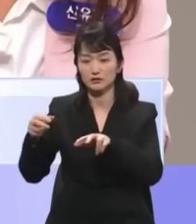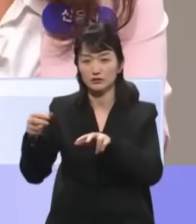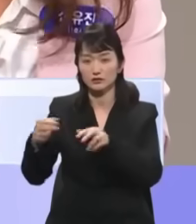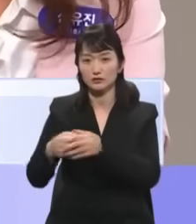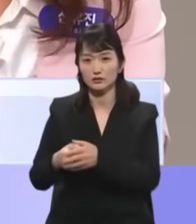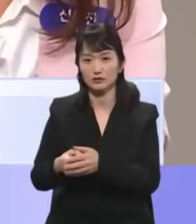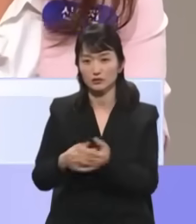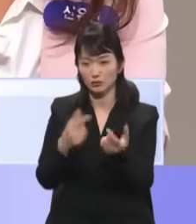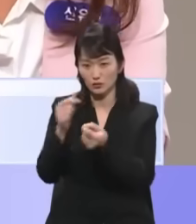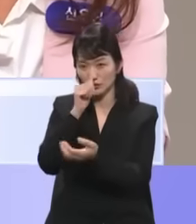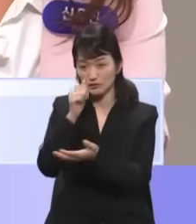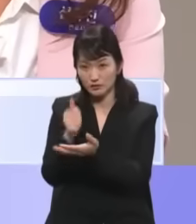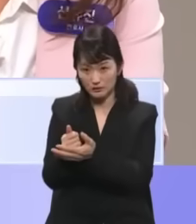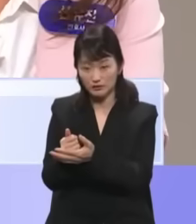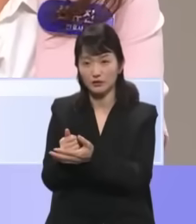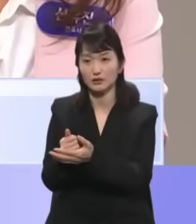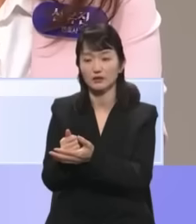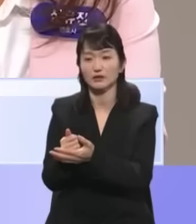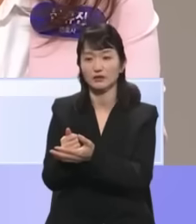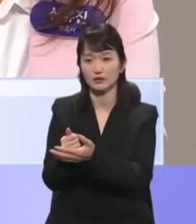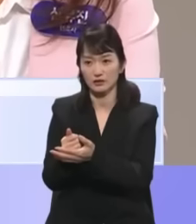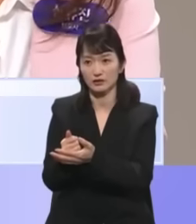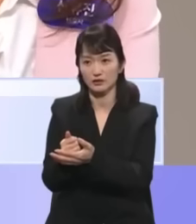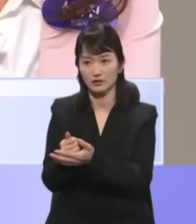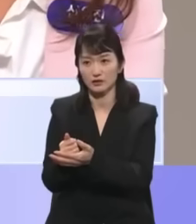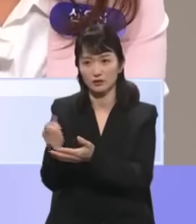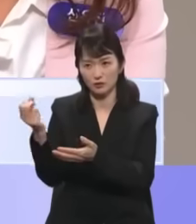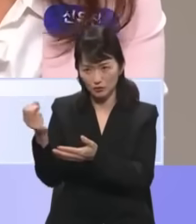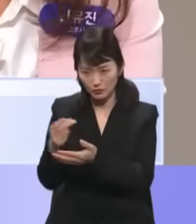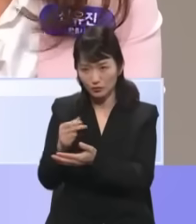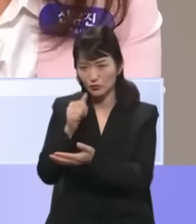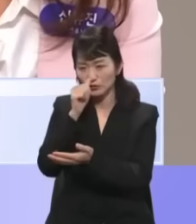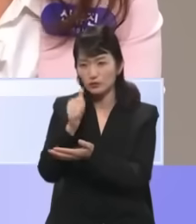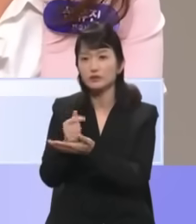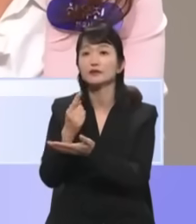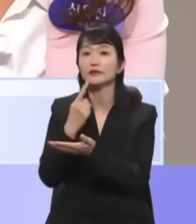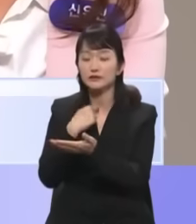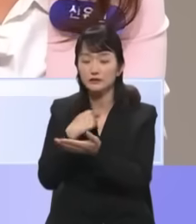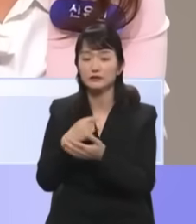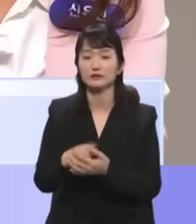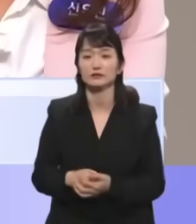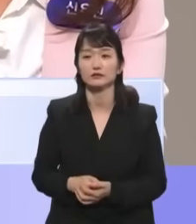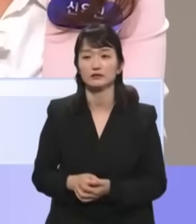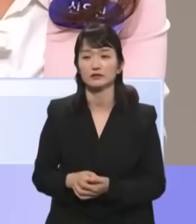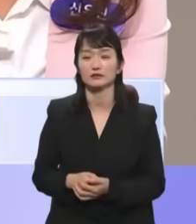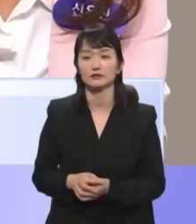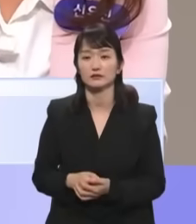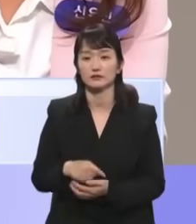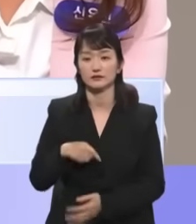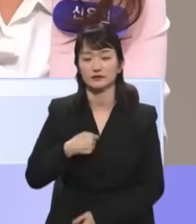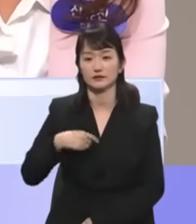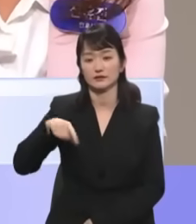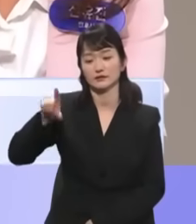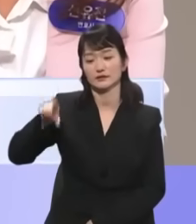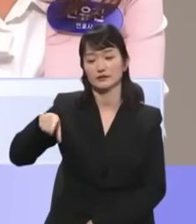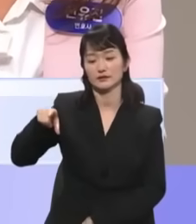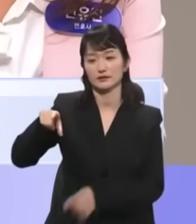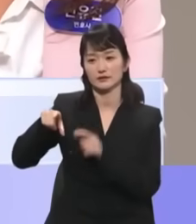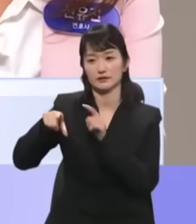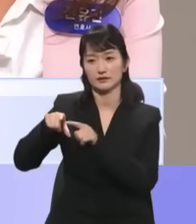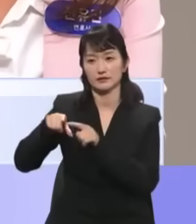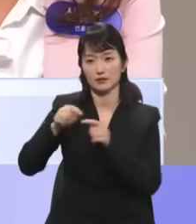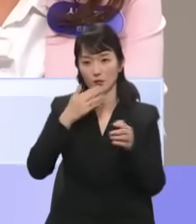다가 상습범에 뭐 사기 상습범으로음 처벌될 수 있는 위험에 처한 상황에서 어 최대한 자신의 카드가 이거는 공범이다